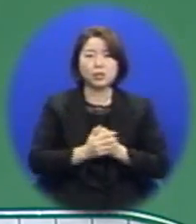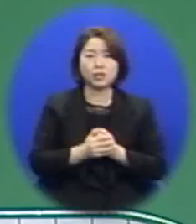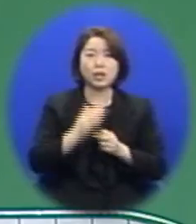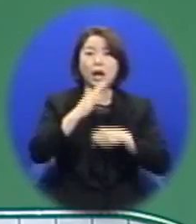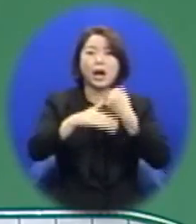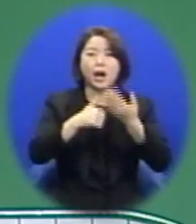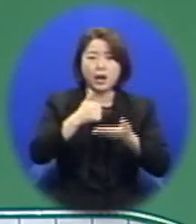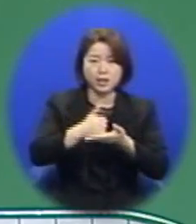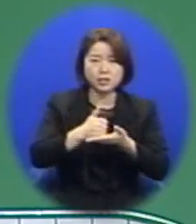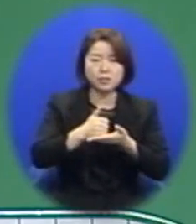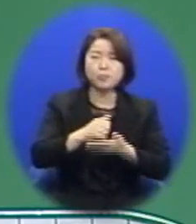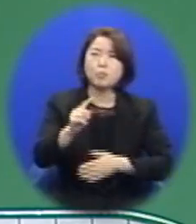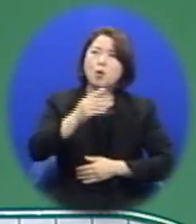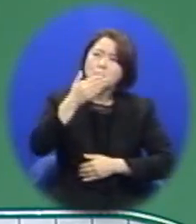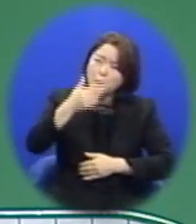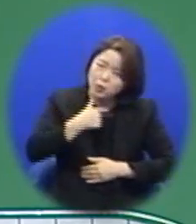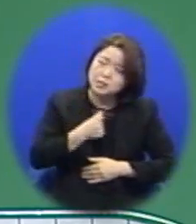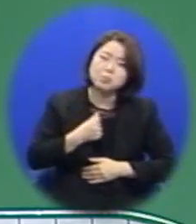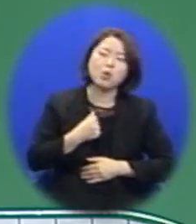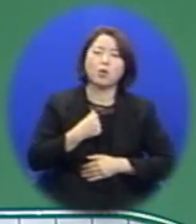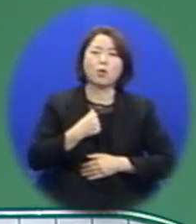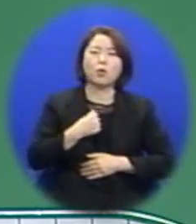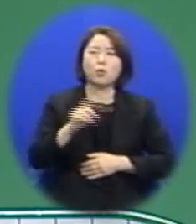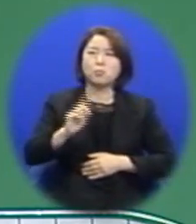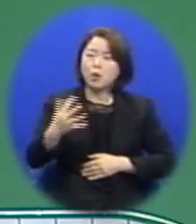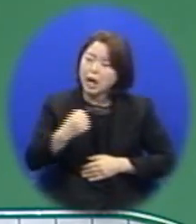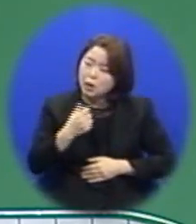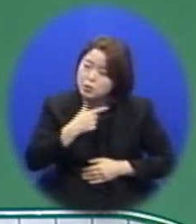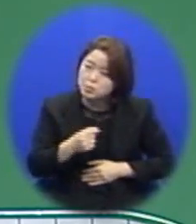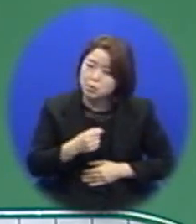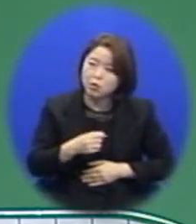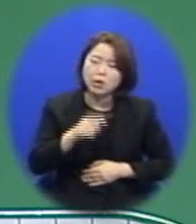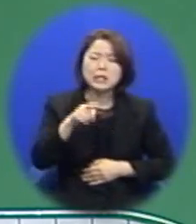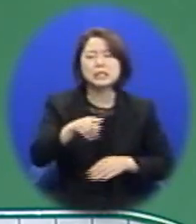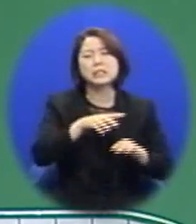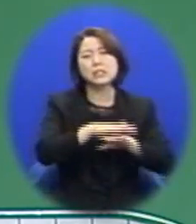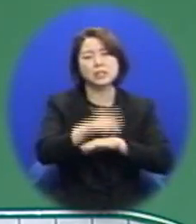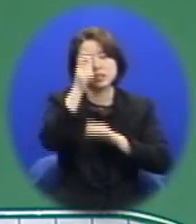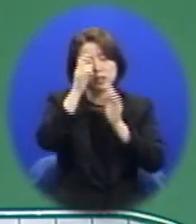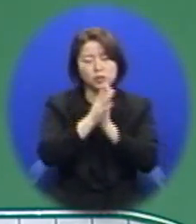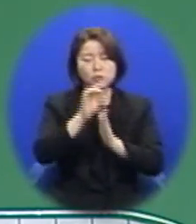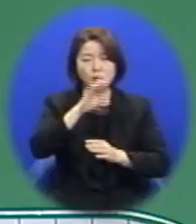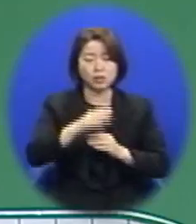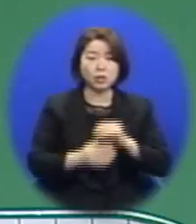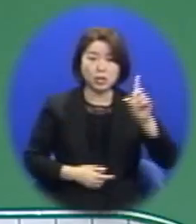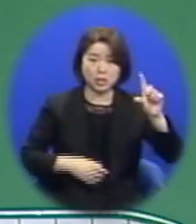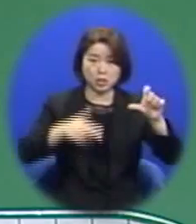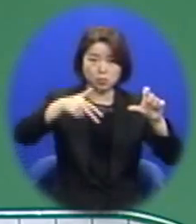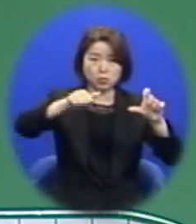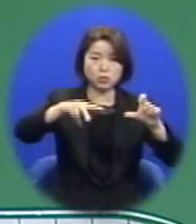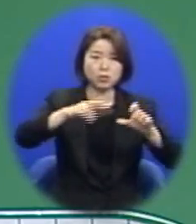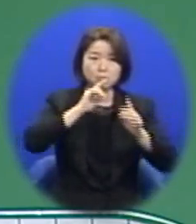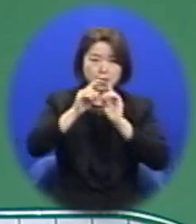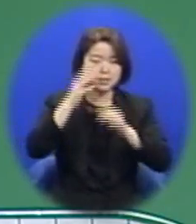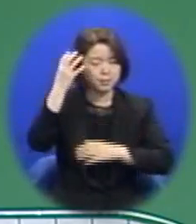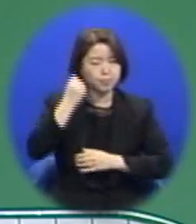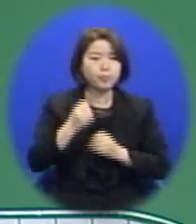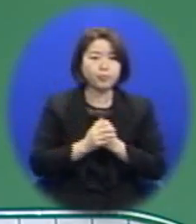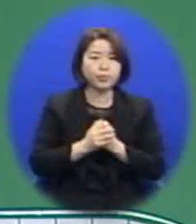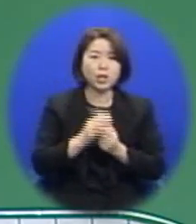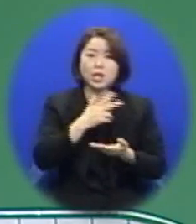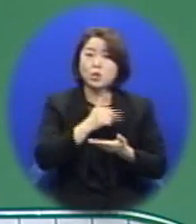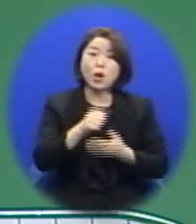하나님 뭐 먹고 싶어요 이렇게만 기도해도 안 됩니다. 15절 말씀 명심해야 돼요. 그래서 주님께서는